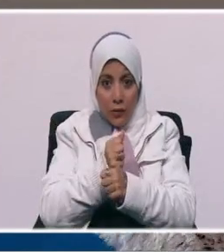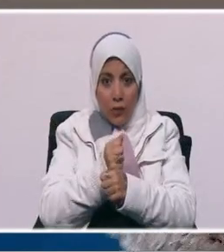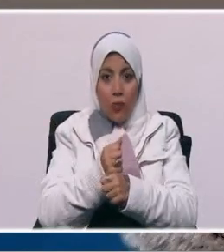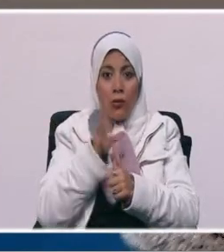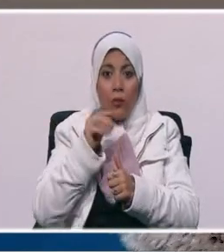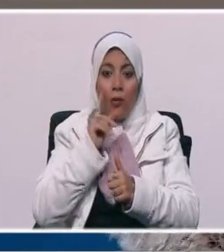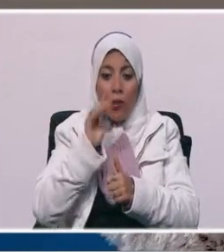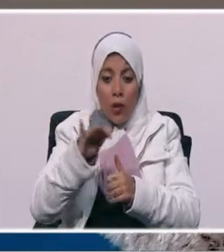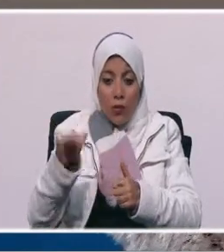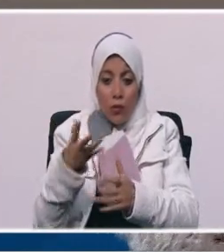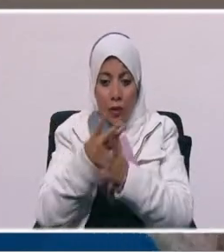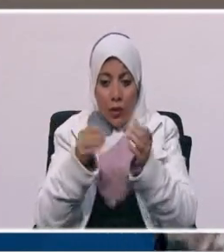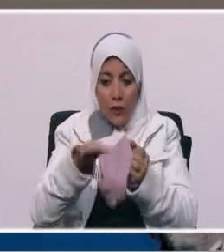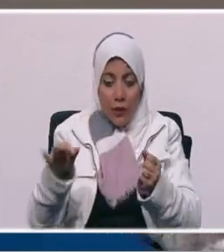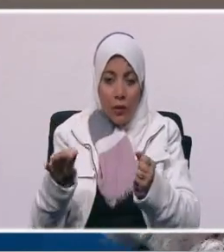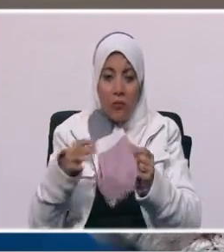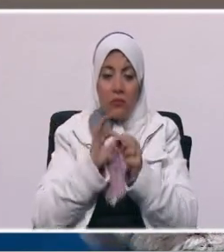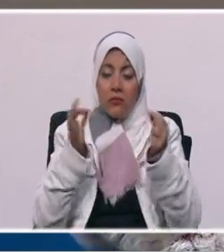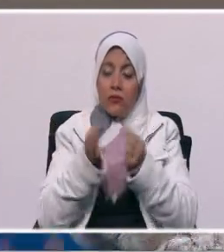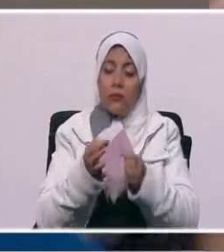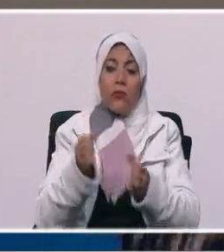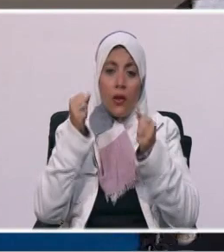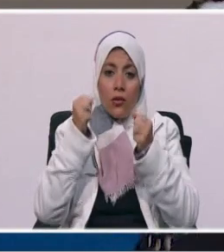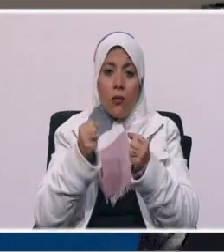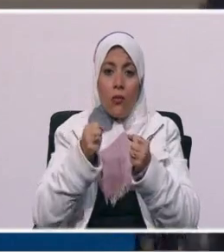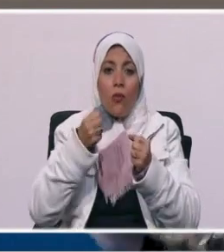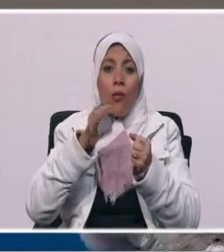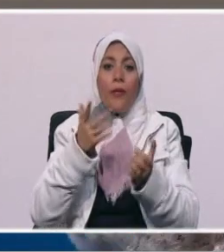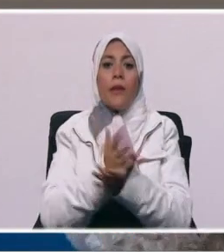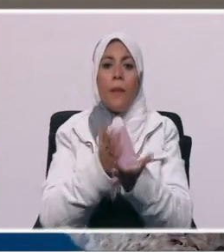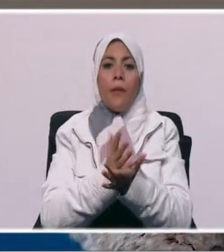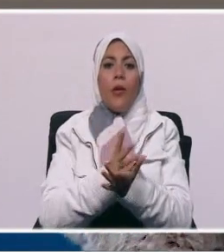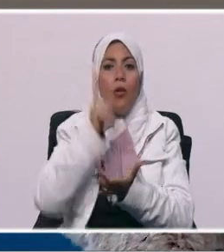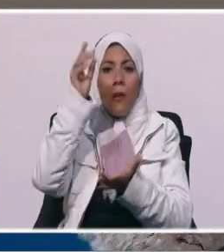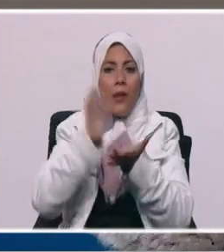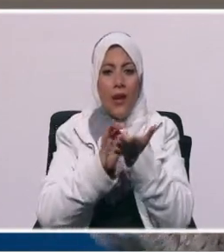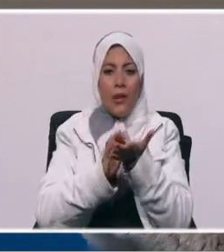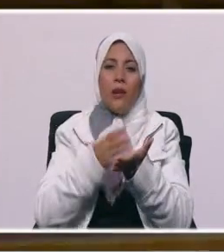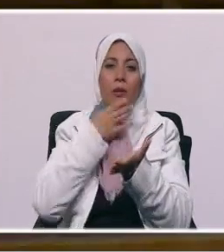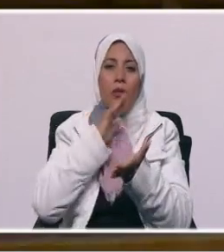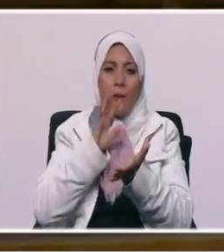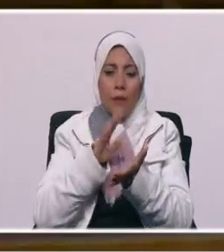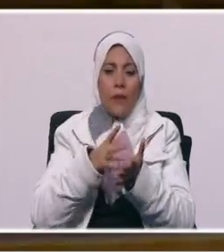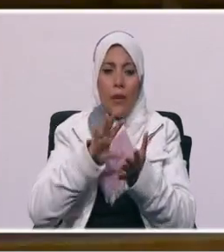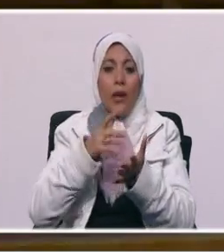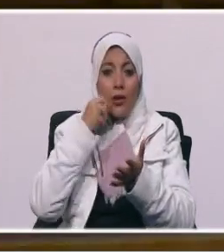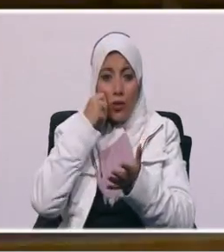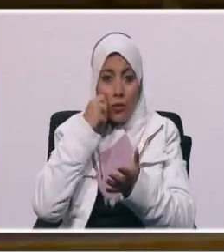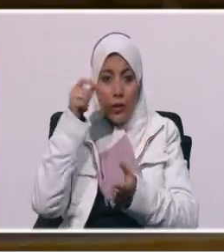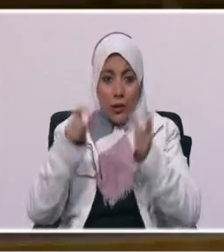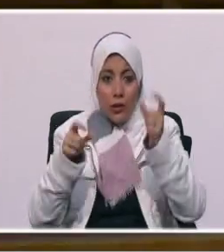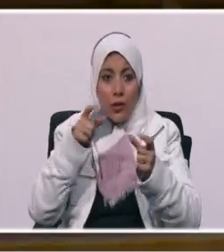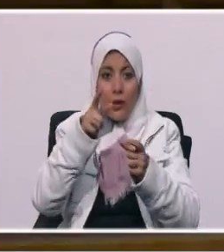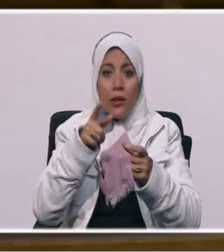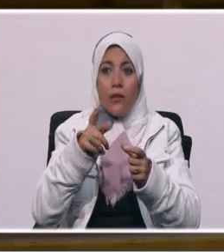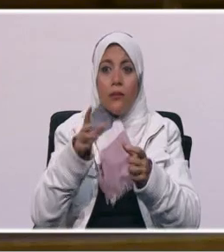لنفسي، فما بالك عيلة؟ يمكن برضو ده سبب. بص هي أقدار ربانية. لا أكيد واضح كل حد في الدنيا بيتمنى. مش تحملي